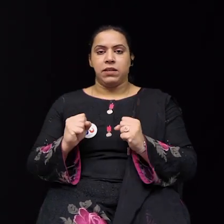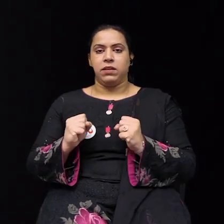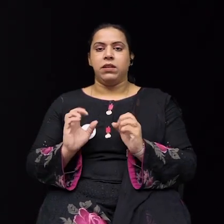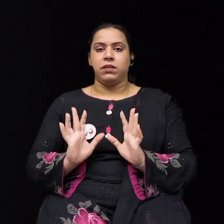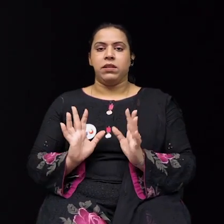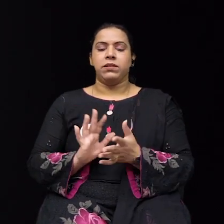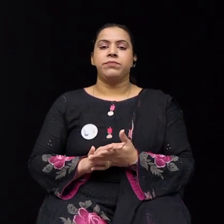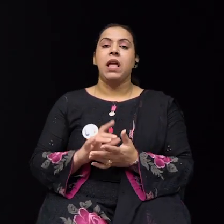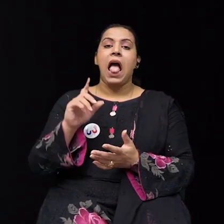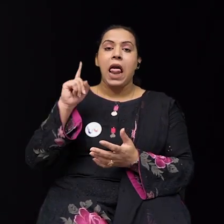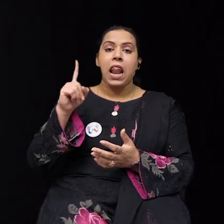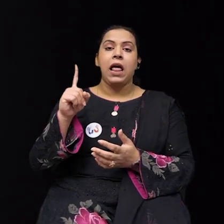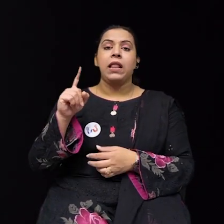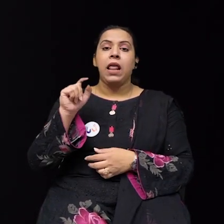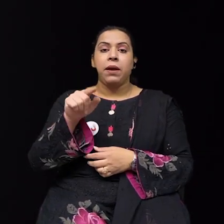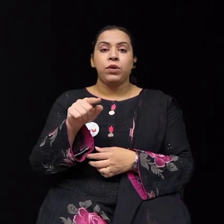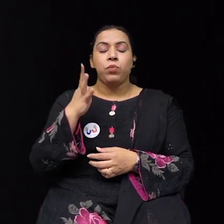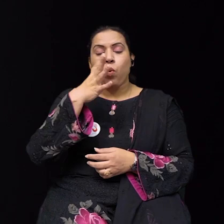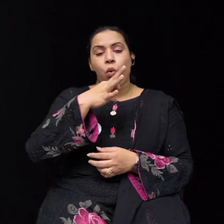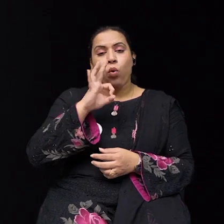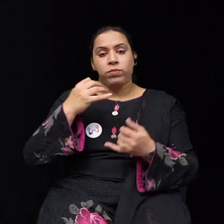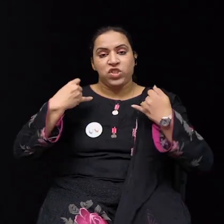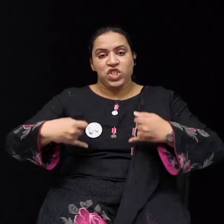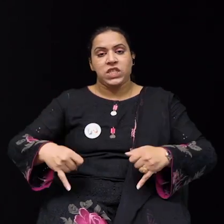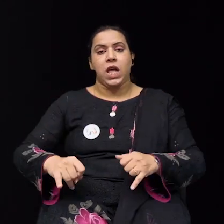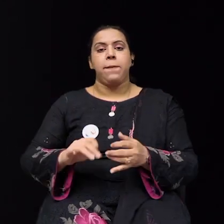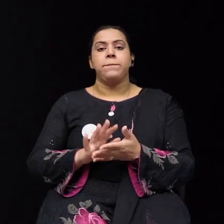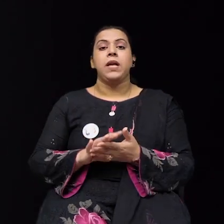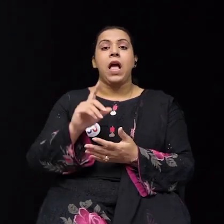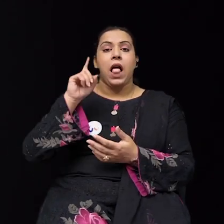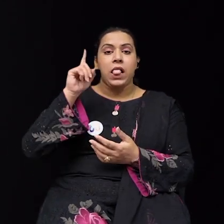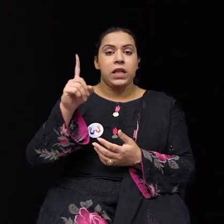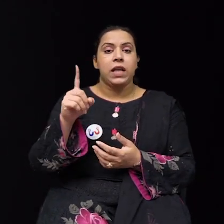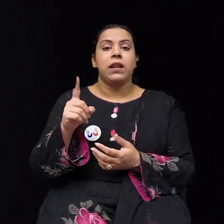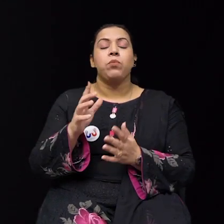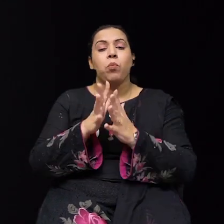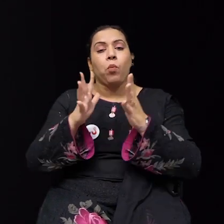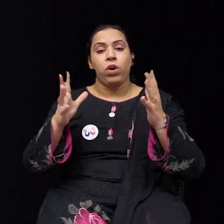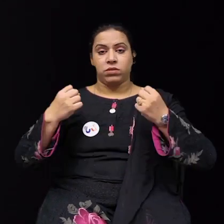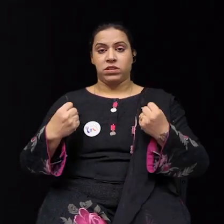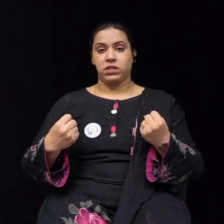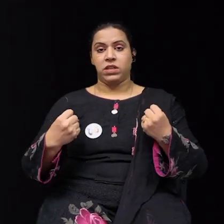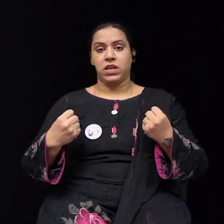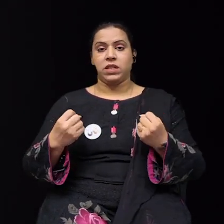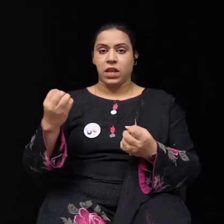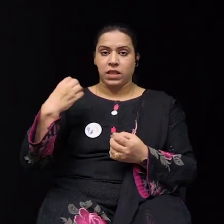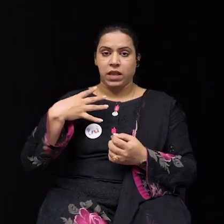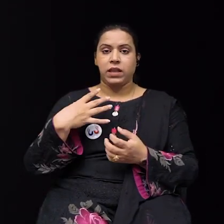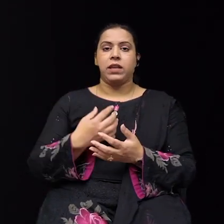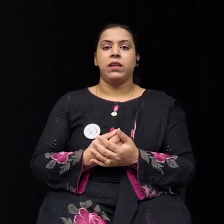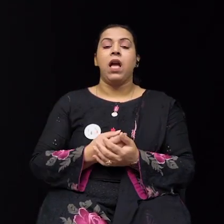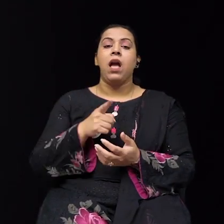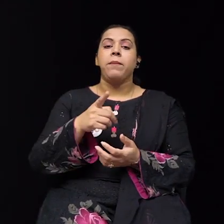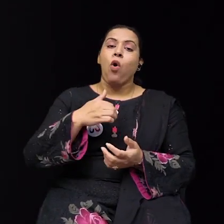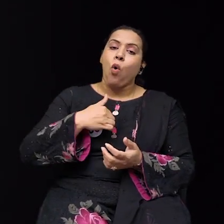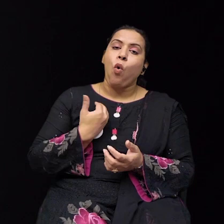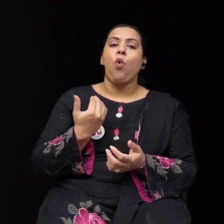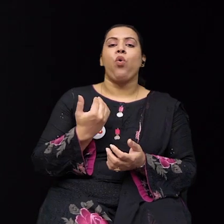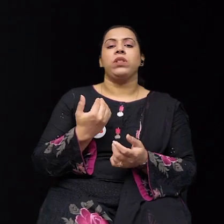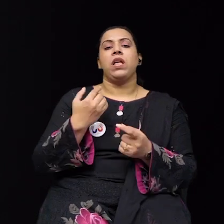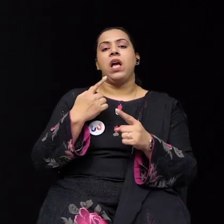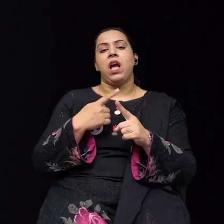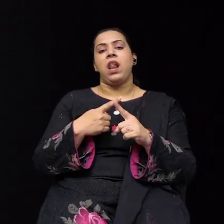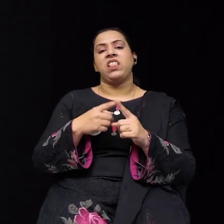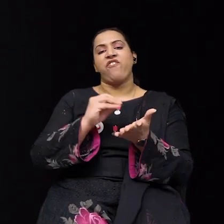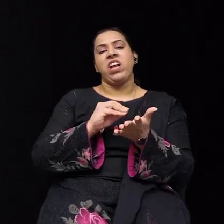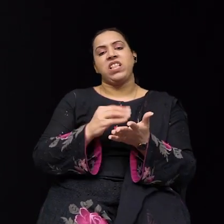ہوتا ہے. اللہ تعالیٰ نے آپ کو بہت خوبصورت جسم دیا ہے، اللہ تعالیٰ نے آپ کو بہت اچھی صحتیں عطا کی ہیں، آپ خود اس کا ناجائز